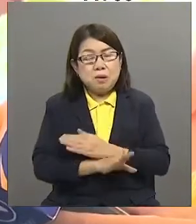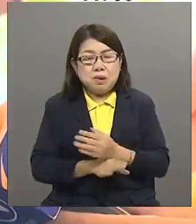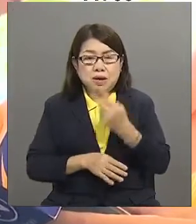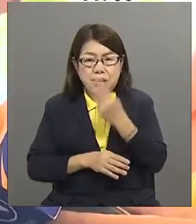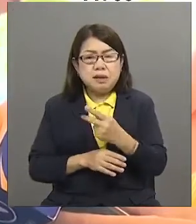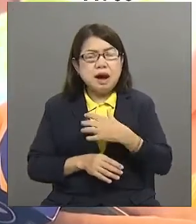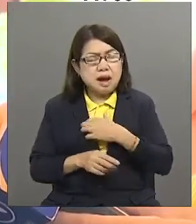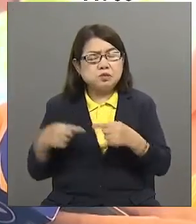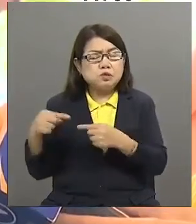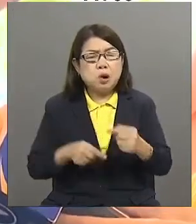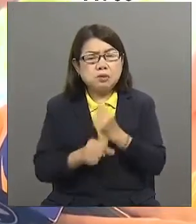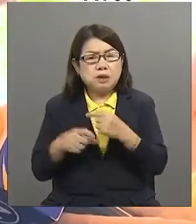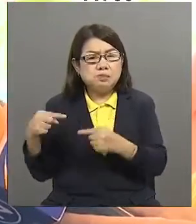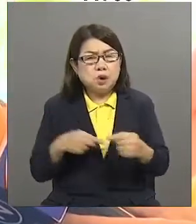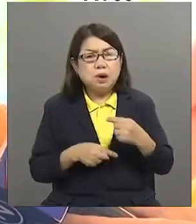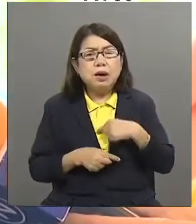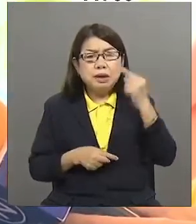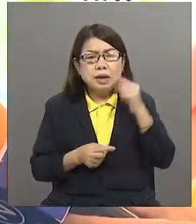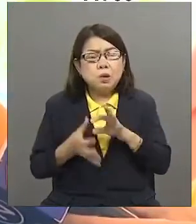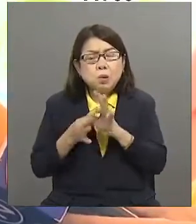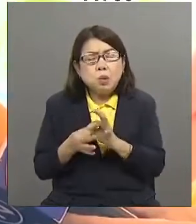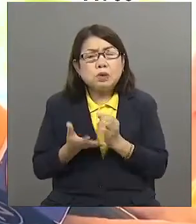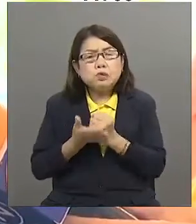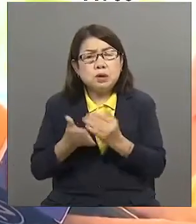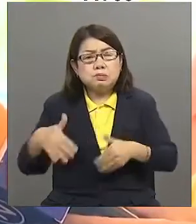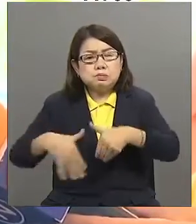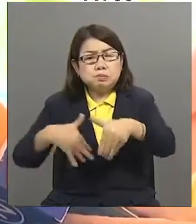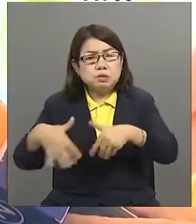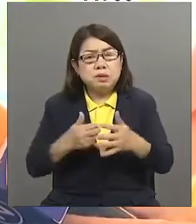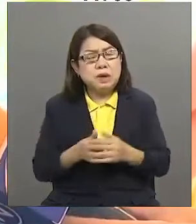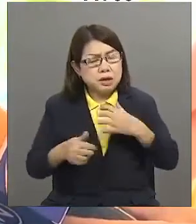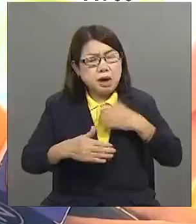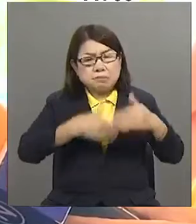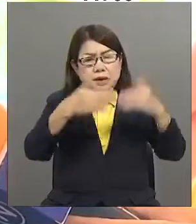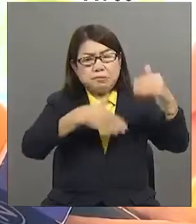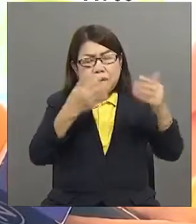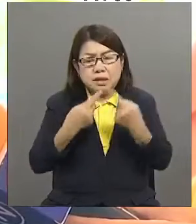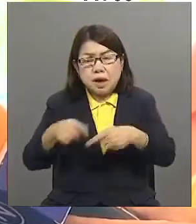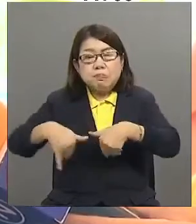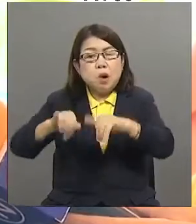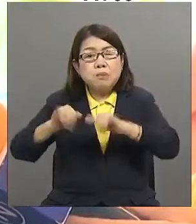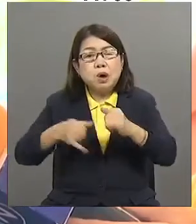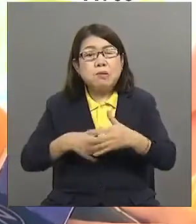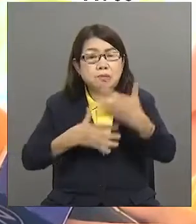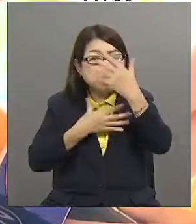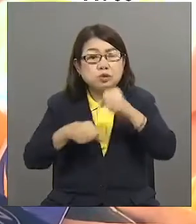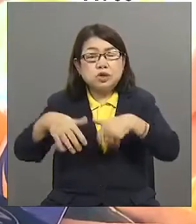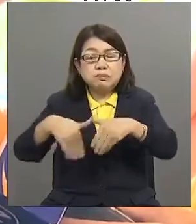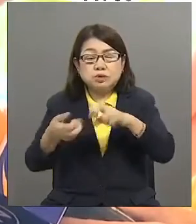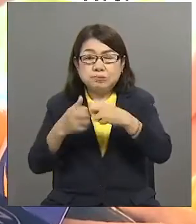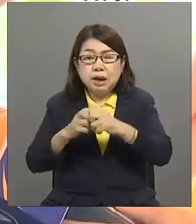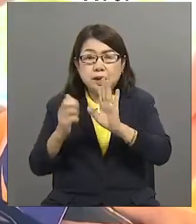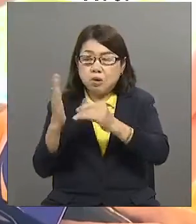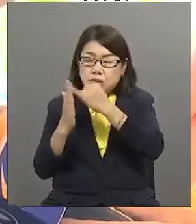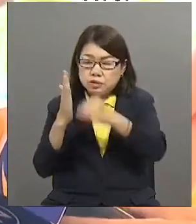ย่างนี้ต่อไปเนี่ยคือไม่ได้เห็นหัวประชาชนเท่าไหร่คือท่านมีแต่การพัฒนาโดยที่ละเลยปัญหาเรื่องของประชาชนในพื้นที่ท่านละเลยปัญหา